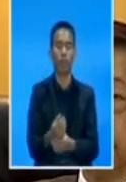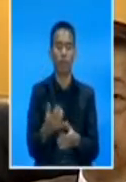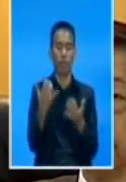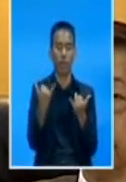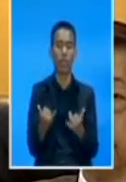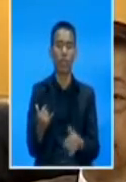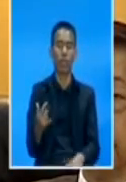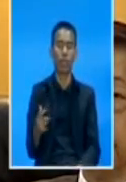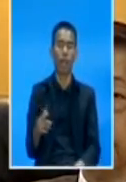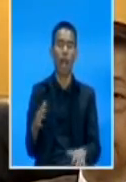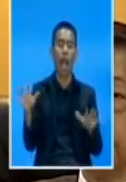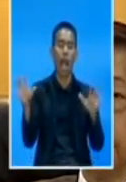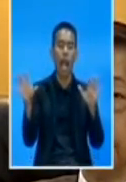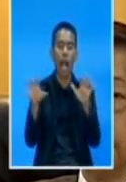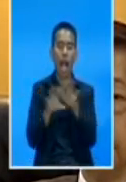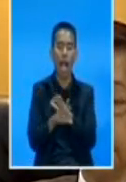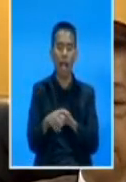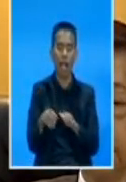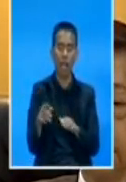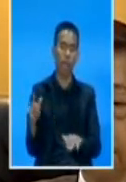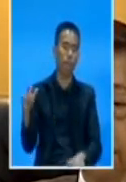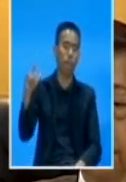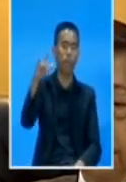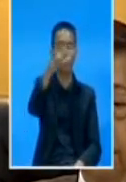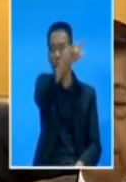ไปเฉียวหัวเรามาไม่ยอมลงประเทศไทย